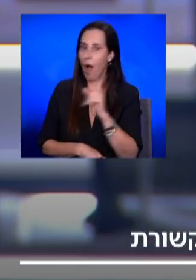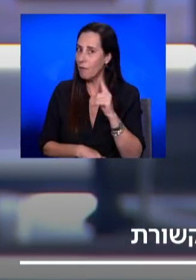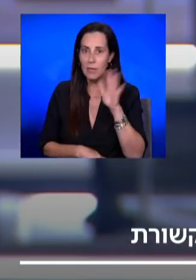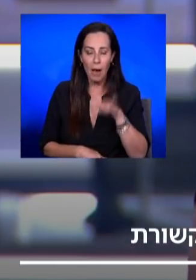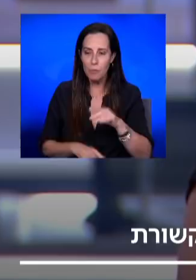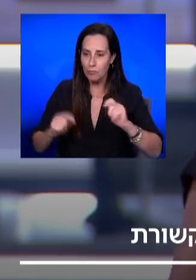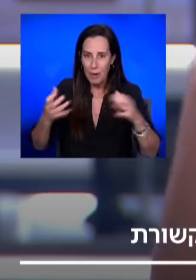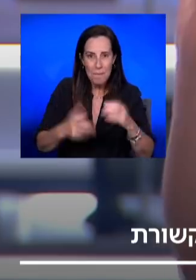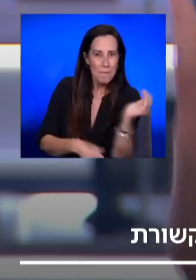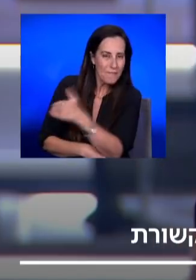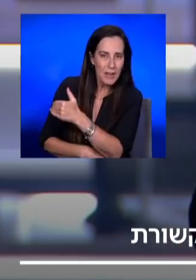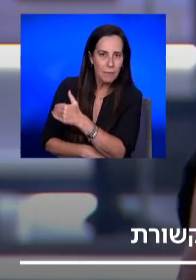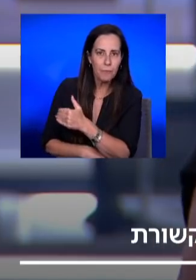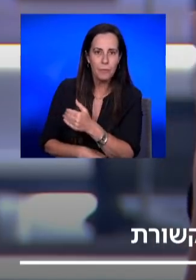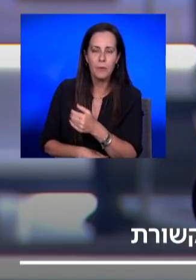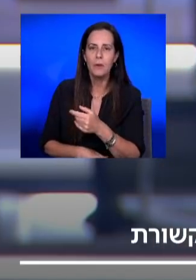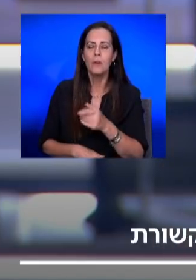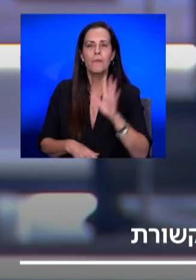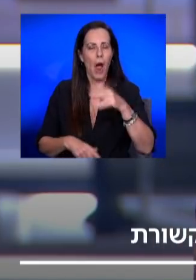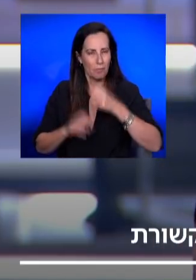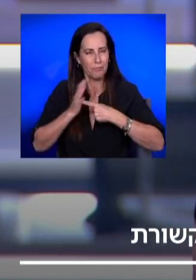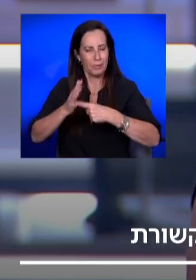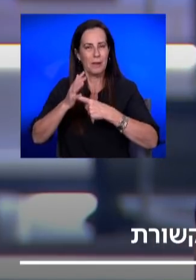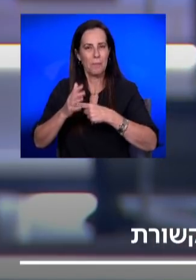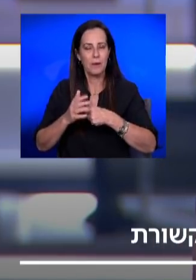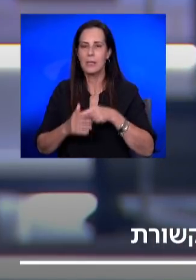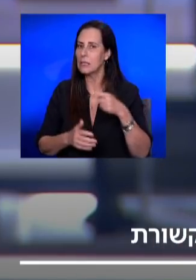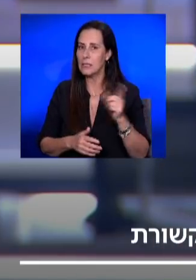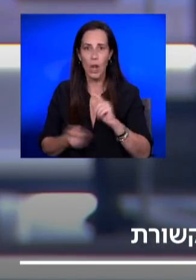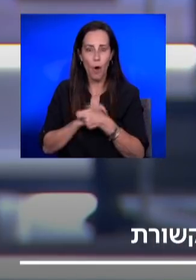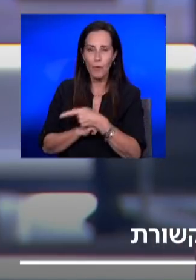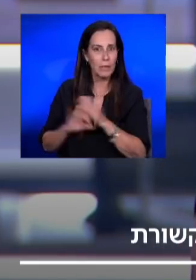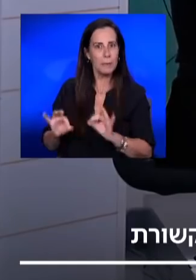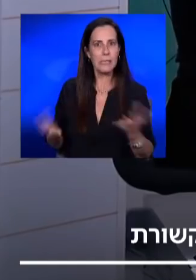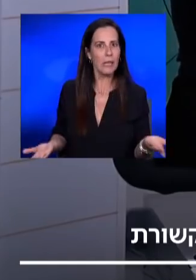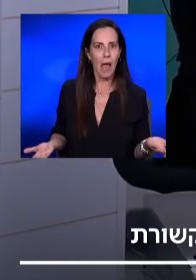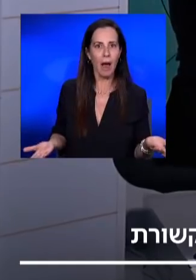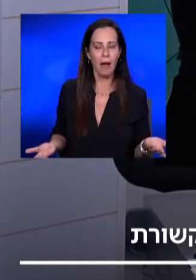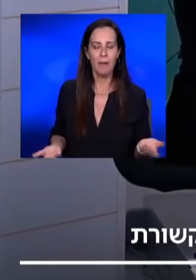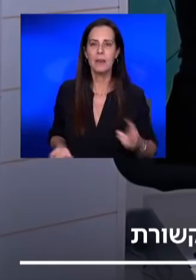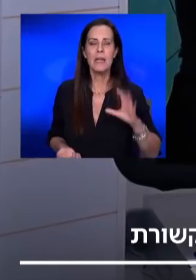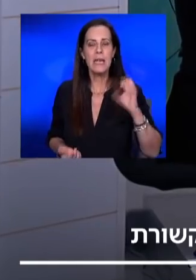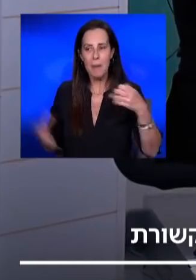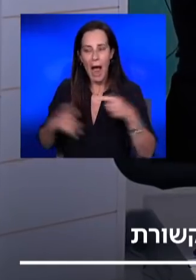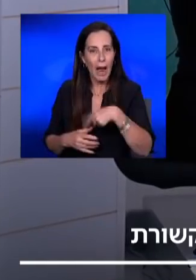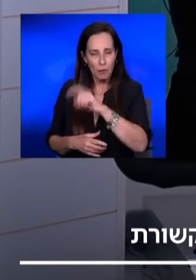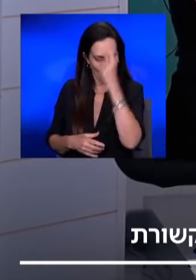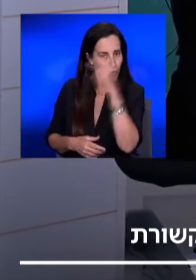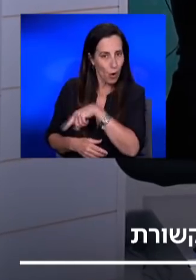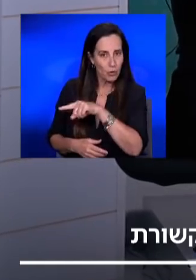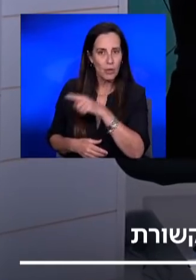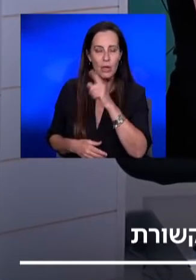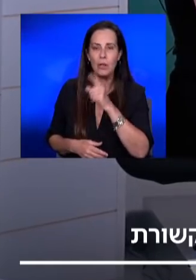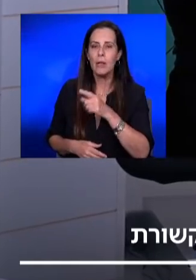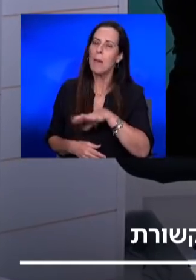כשקרטלים נסגרים מעל גלי האתר ומעל התקשורת, זה לא הופך אותם לתקינים יותר. אז אם החברות חושבות שהם הצליחו למצוא